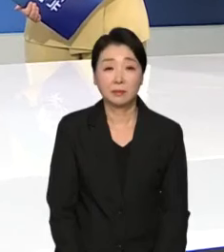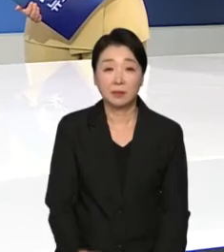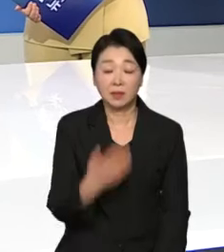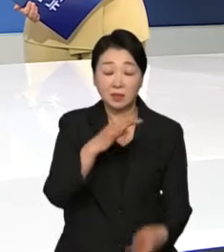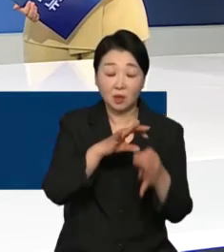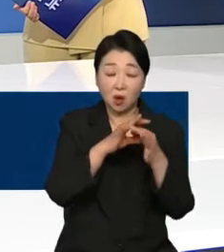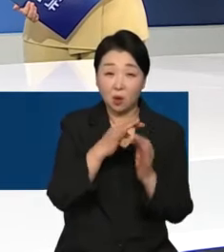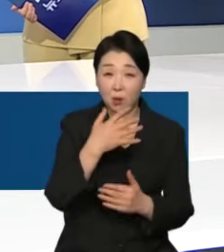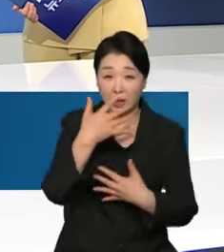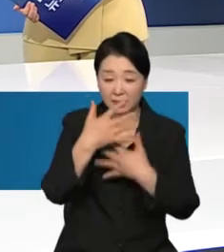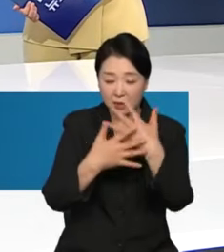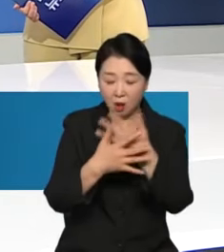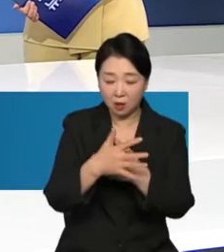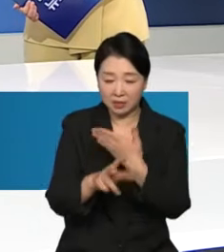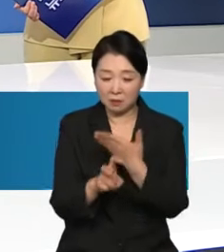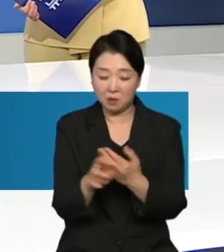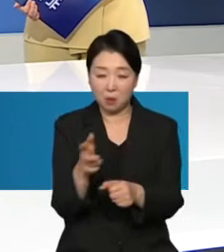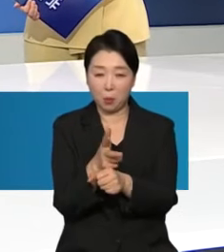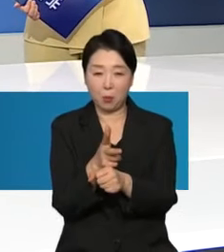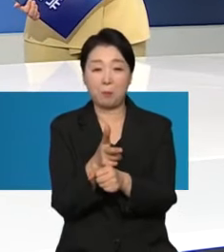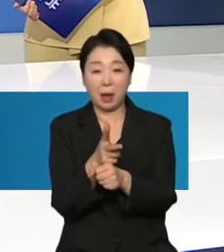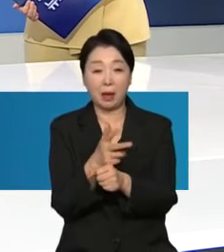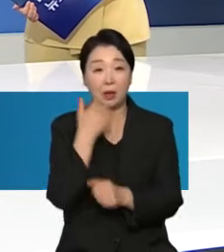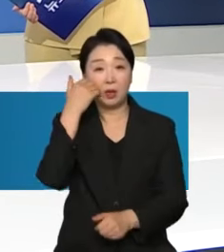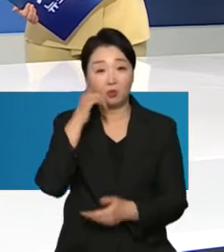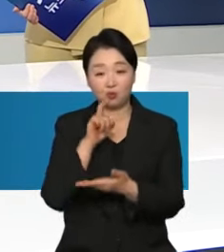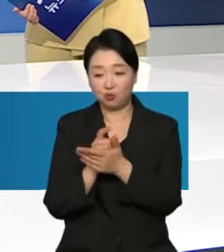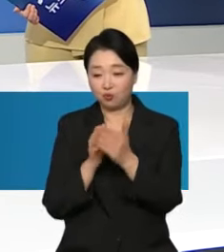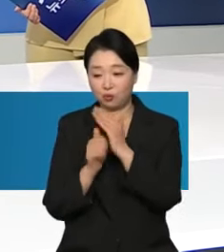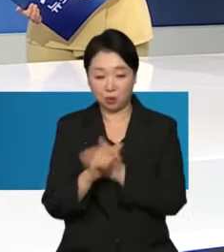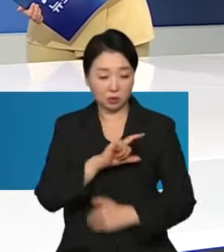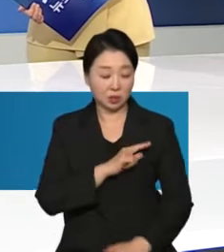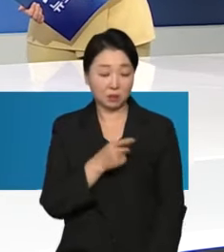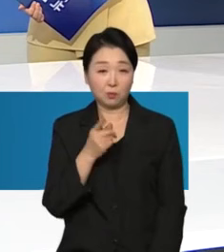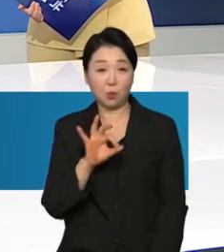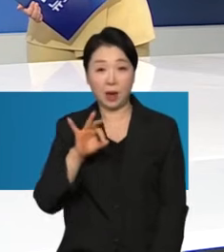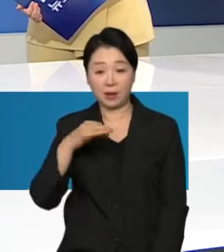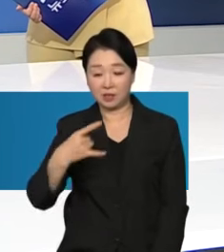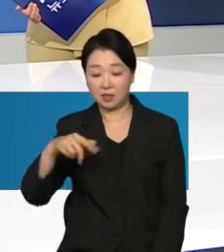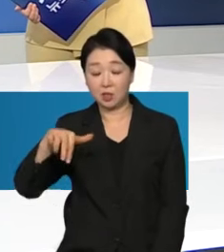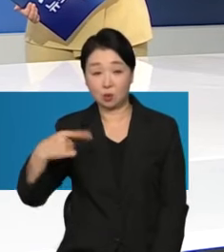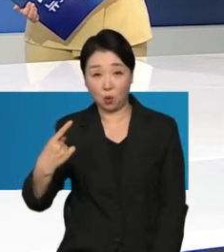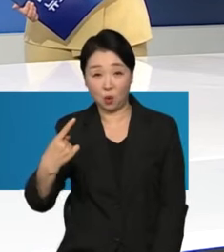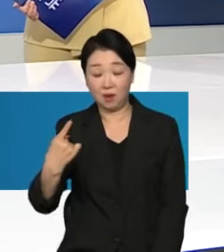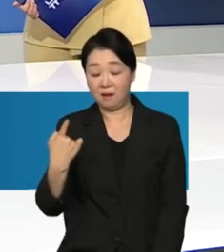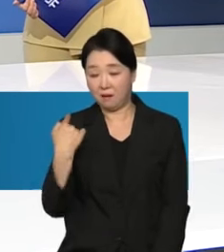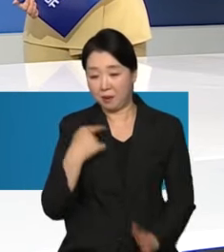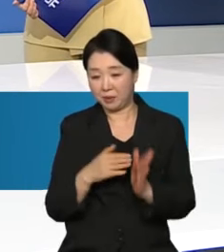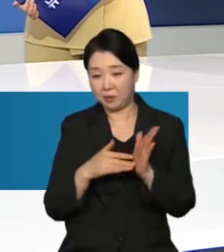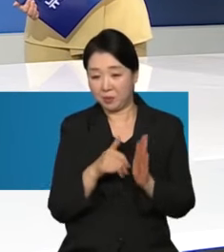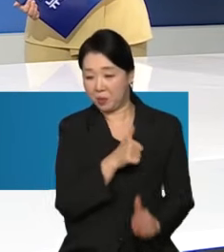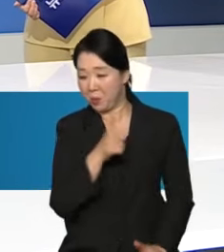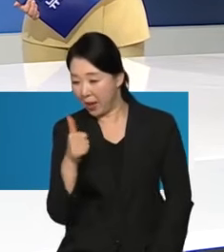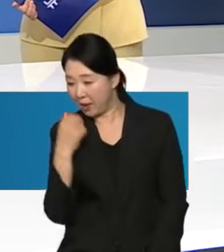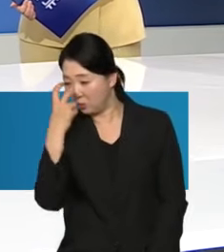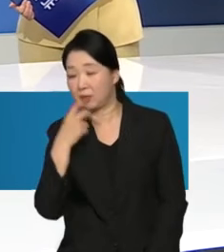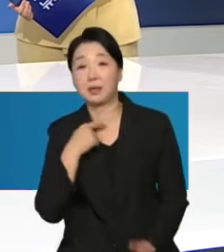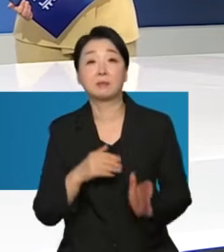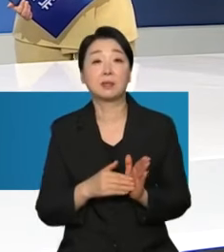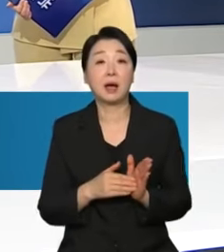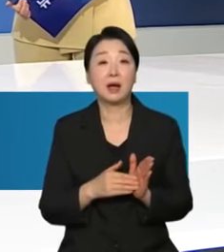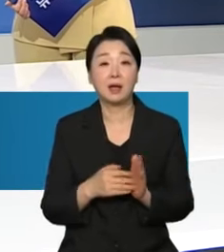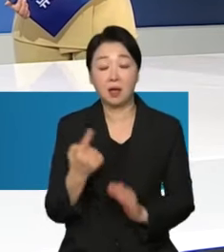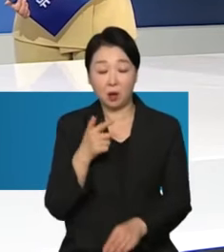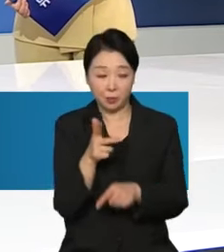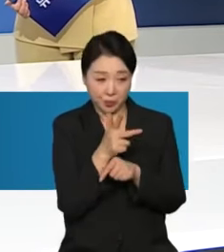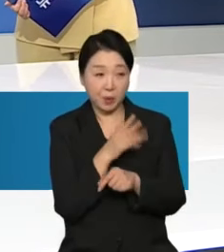성관계 영상을 불법 촬영한 혐의를 받고 있는 축구선수 황의조가 어제 비공개 출석 경찰 조사를 받았습니다. 황 씨는 촬영을